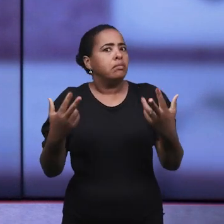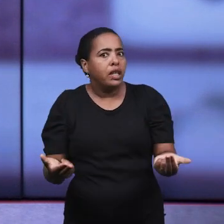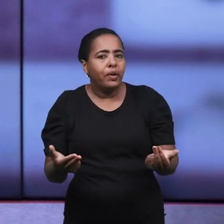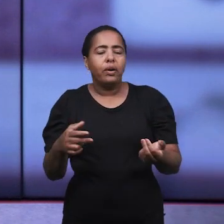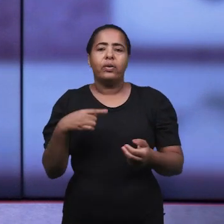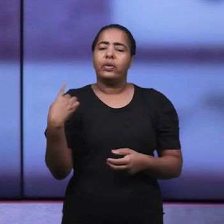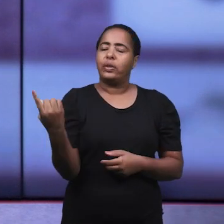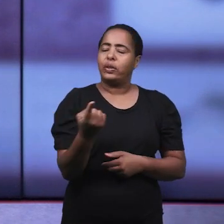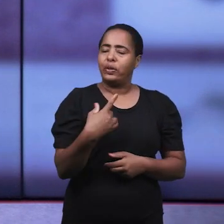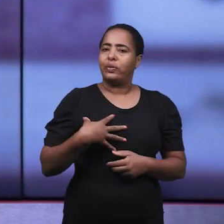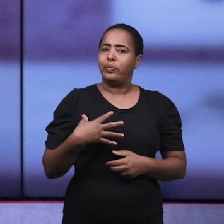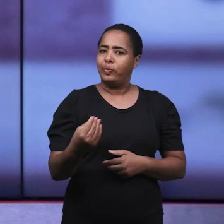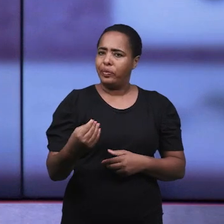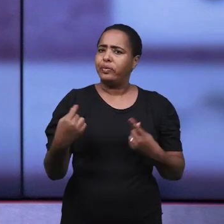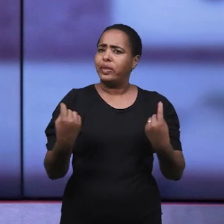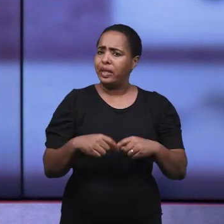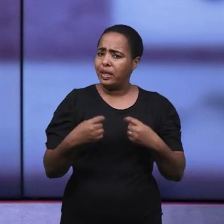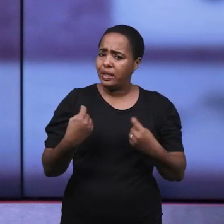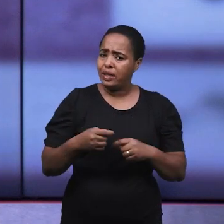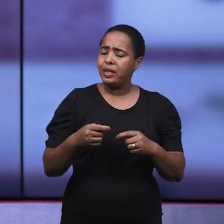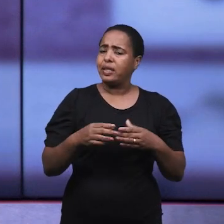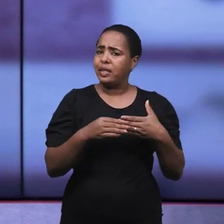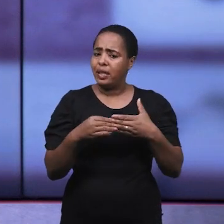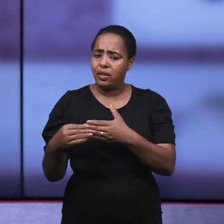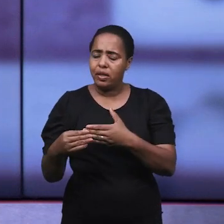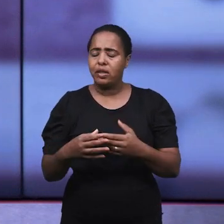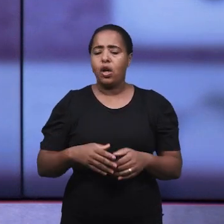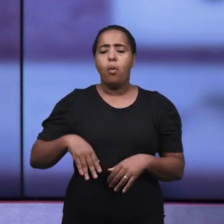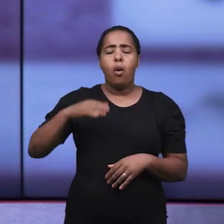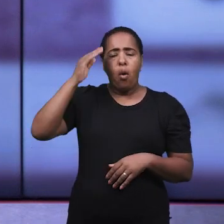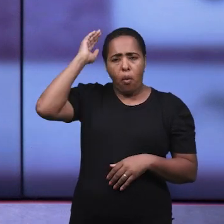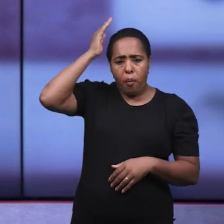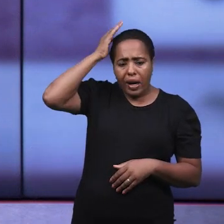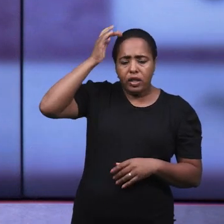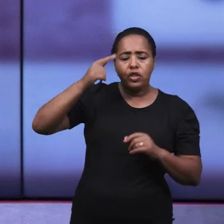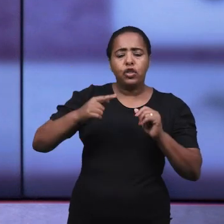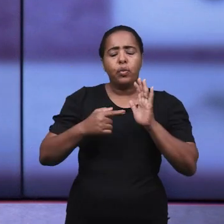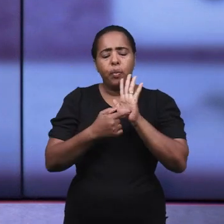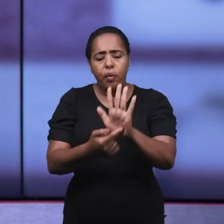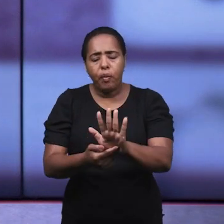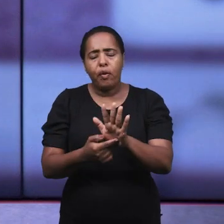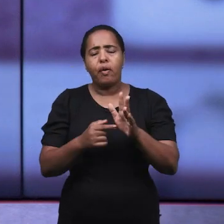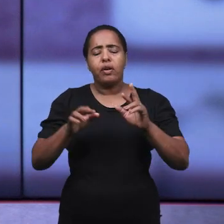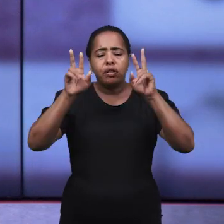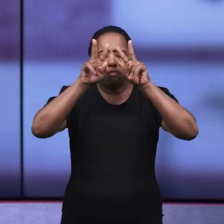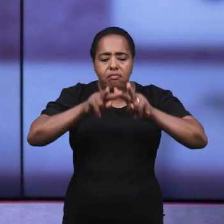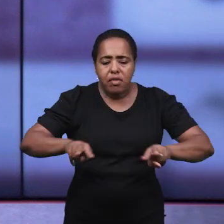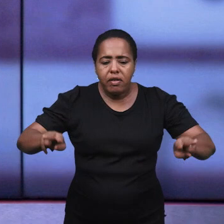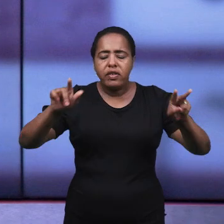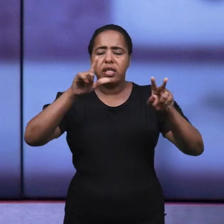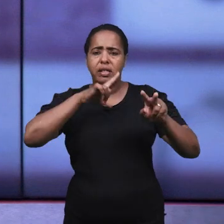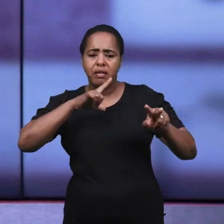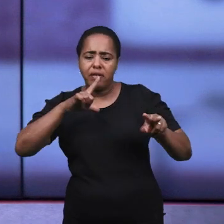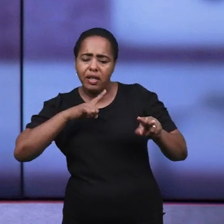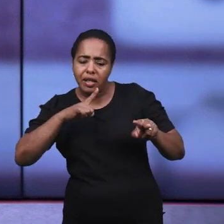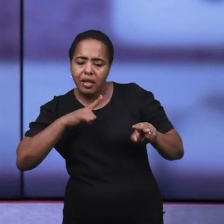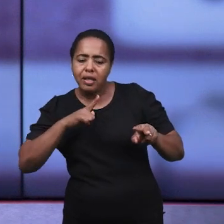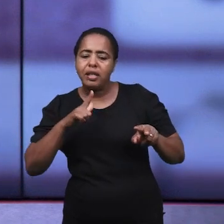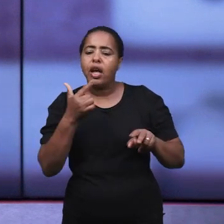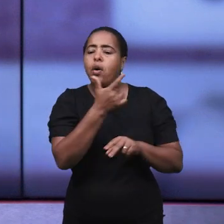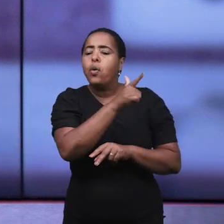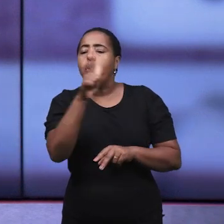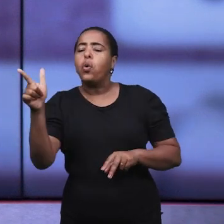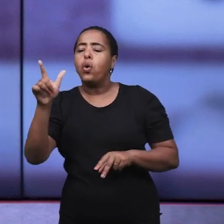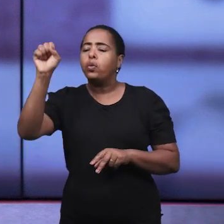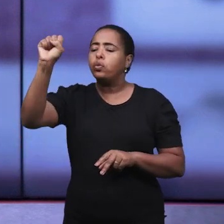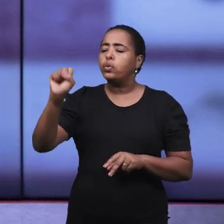filet. De même manière, nos enfants ont besoin de notre direction. Dans les sciences humaines,